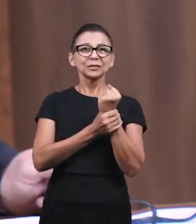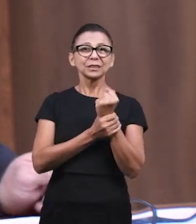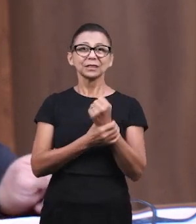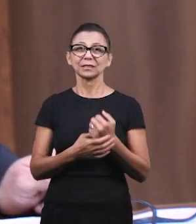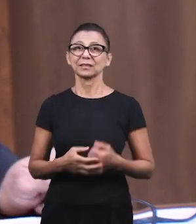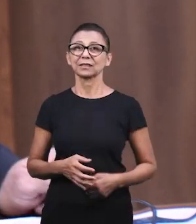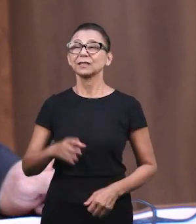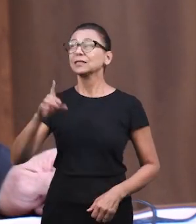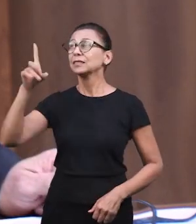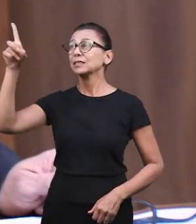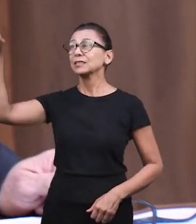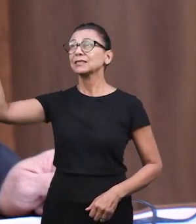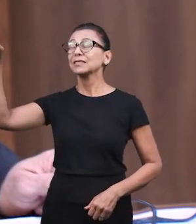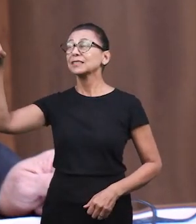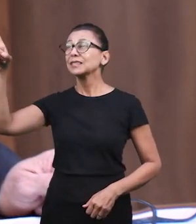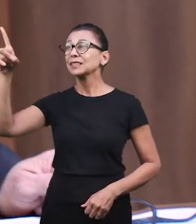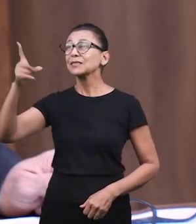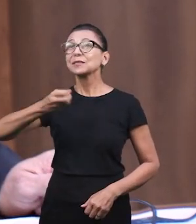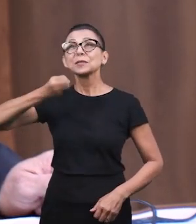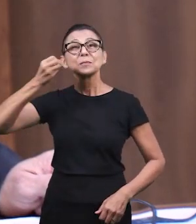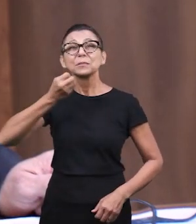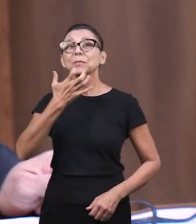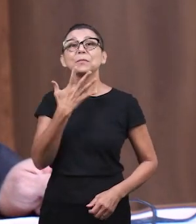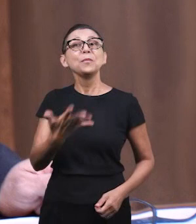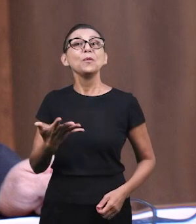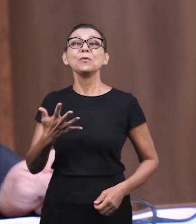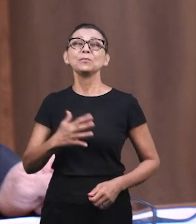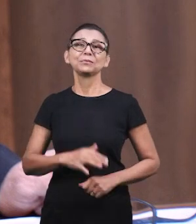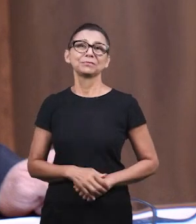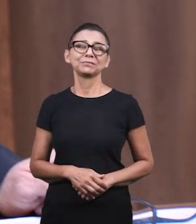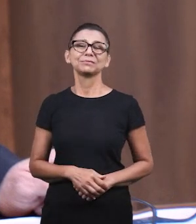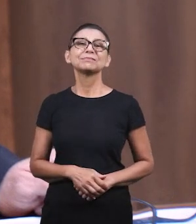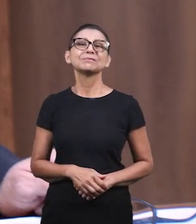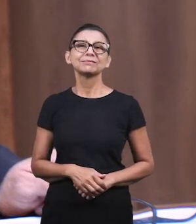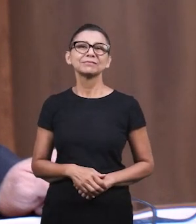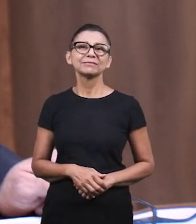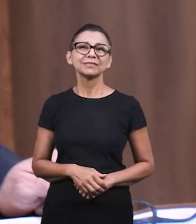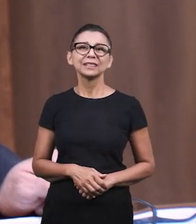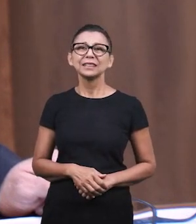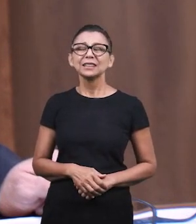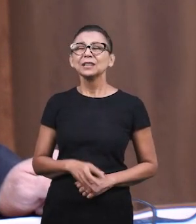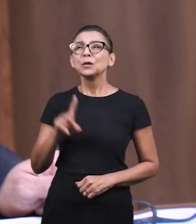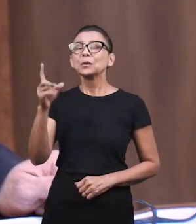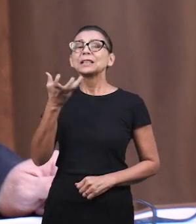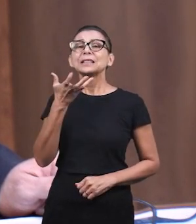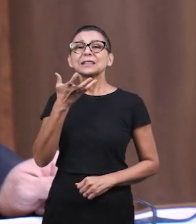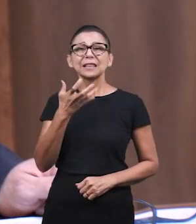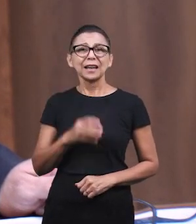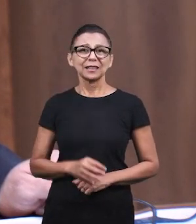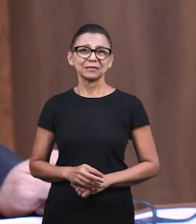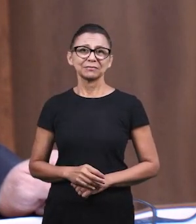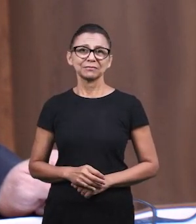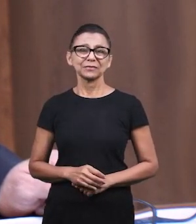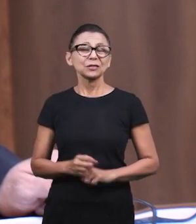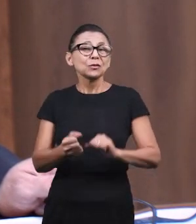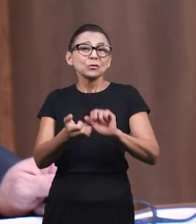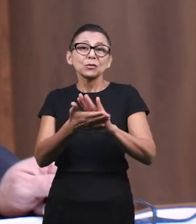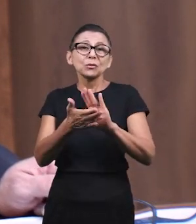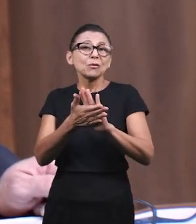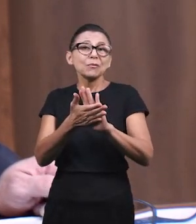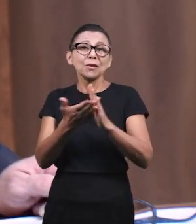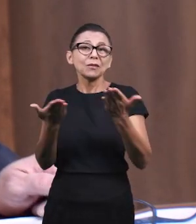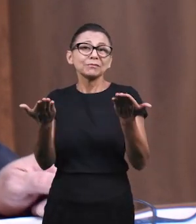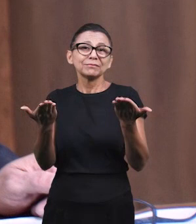эту защиту, уверенность в нашей жизни. Бог, который благ. Бог, который ожидает от нас лишь